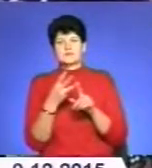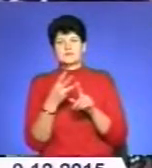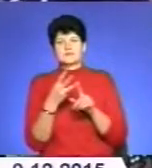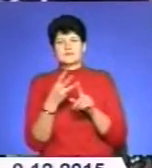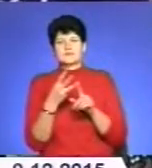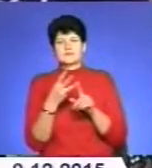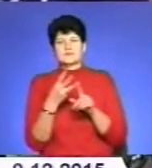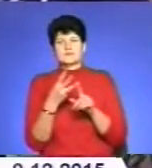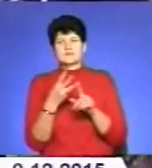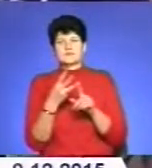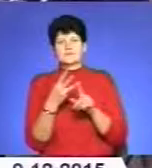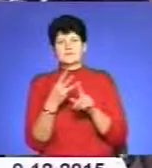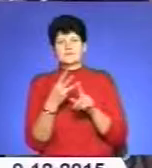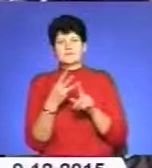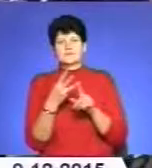третьому синові